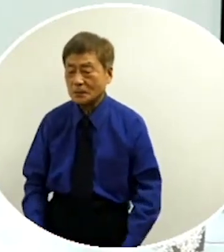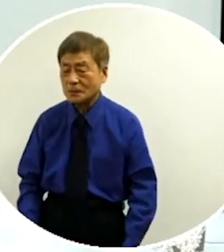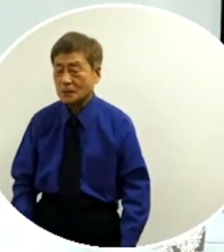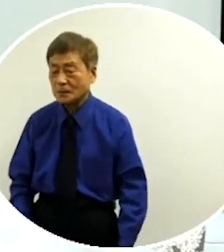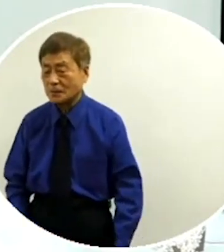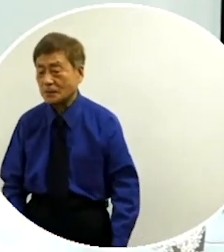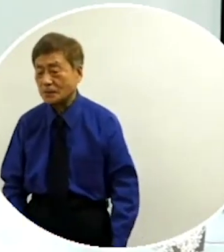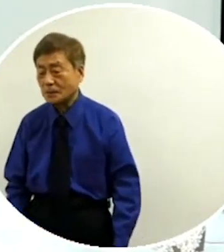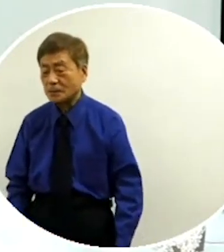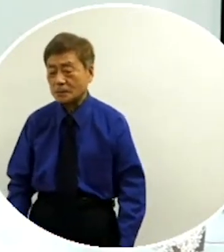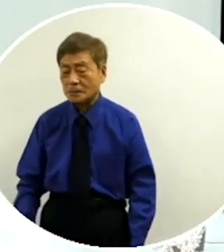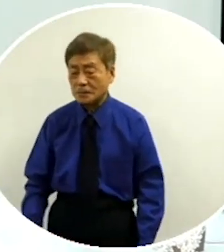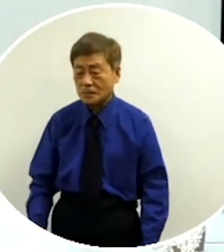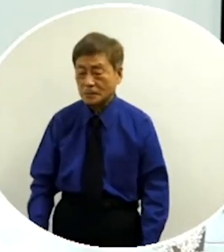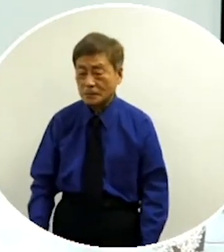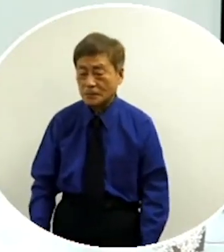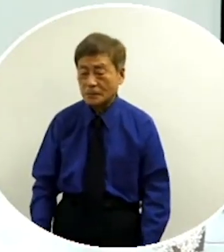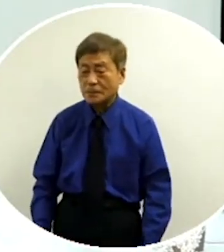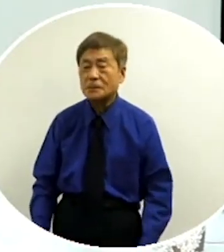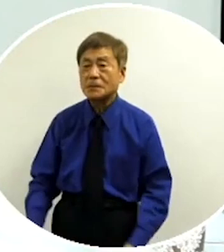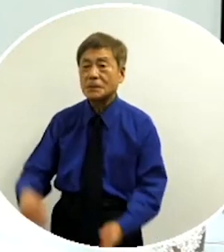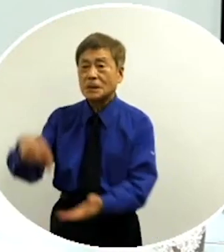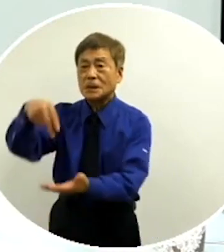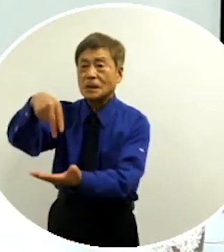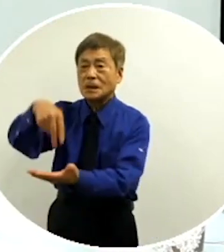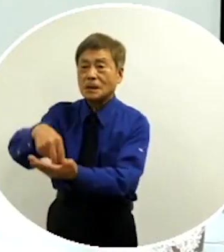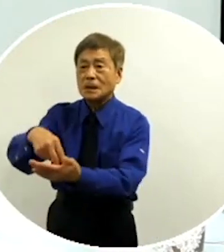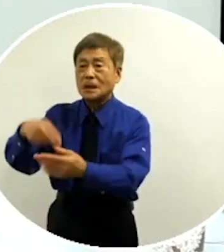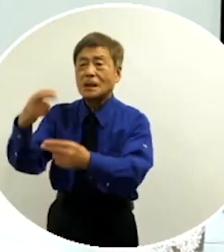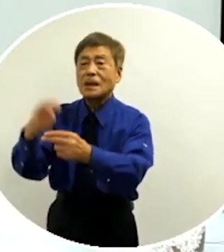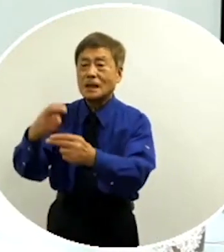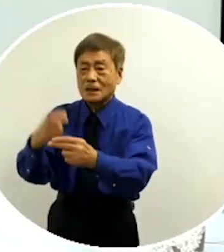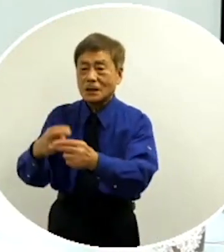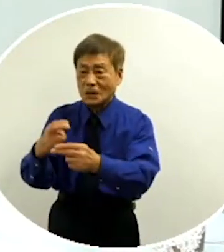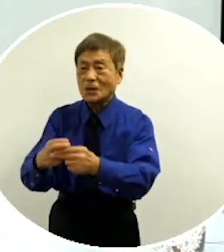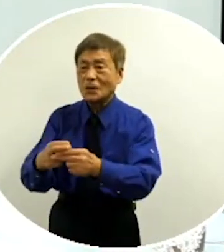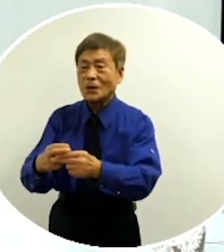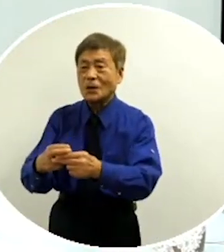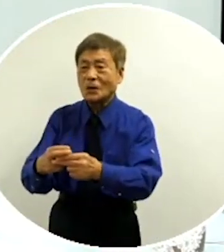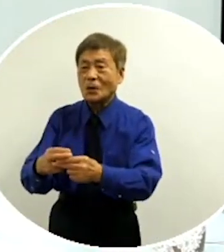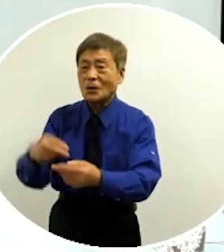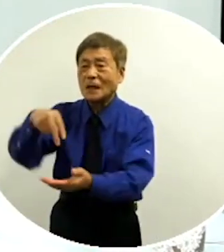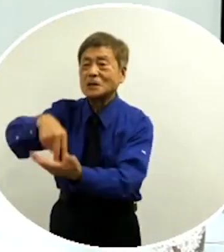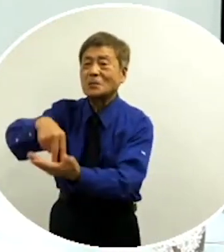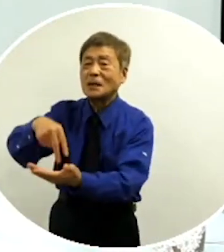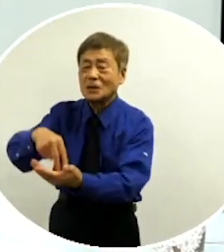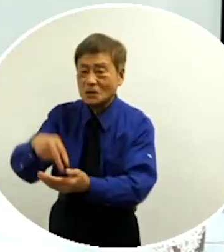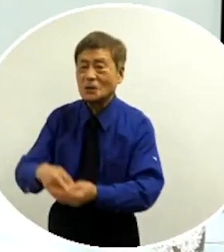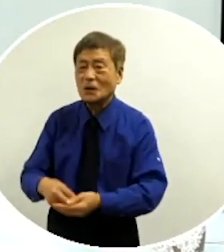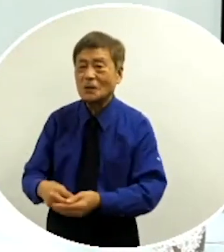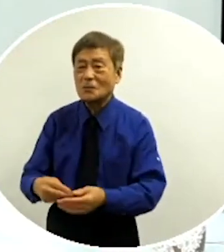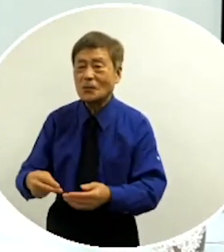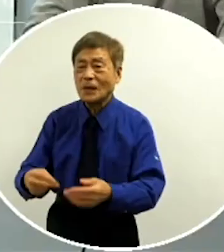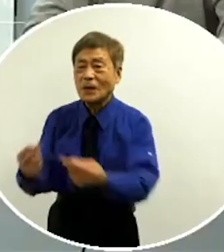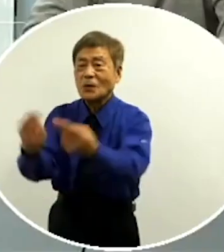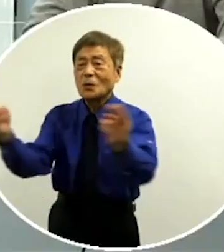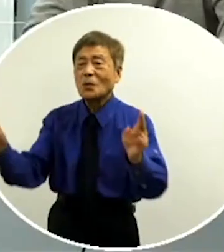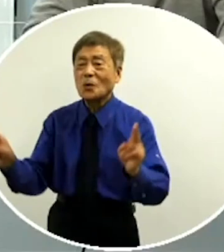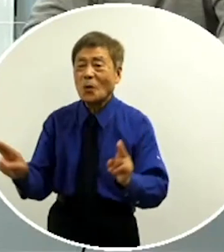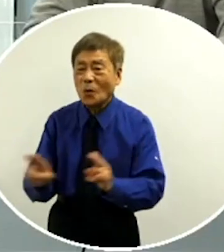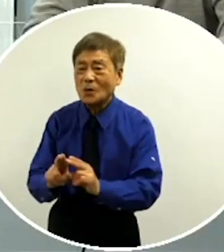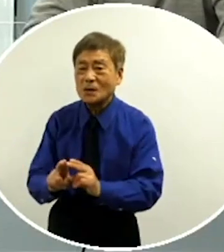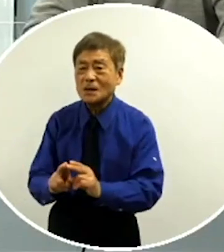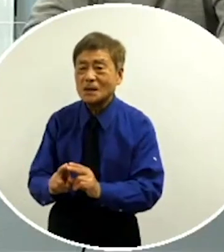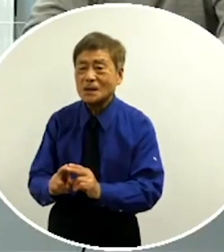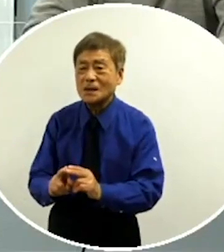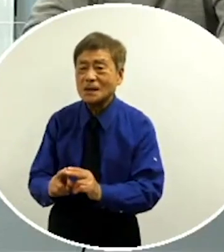皆さんみたいにパートナーズとしてきてくださる方は良いですさきほども言いましたけど我が党に近づいて来ない人にどうやっ